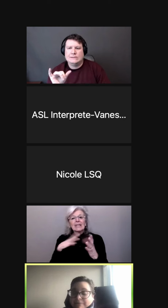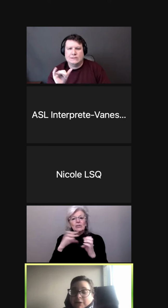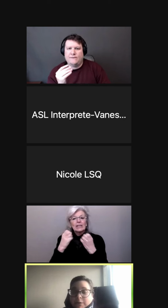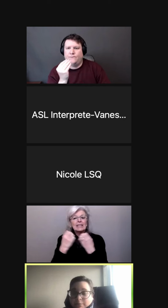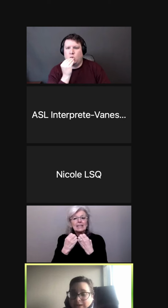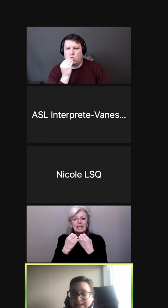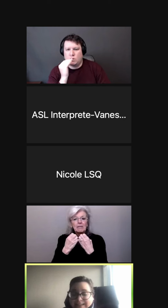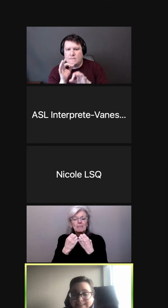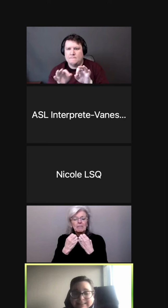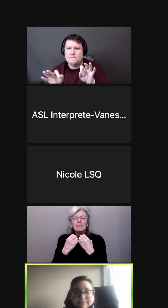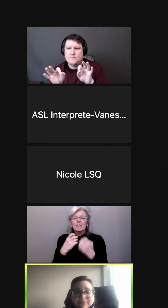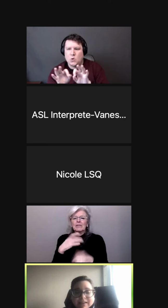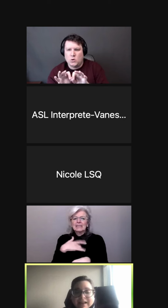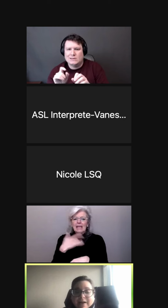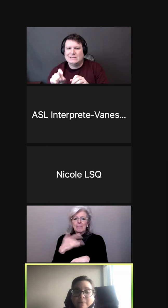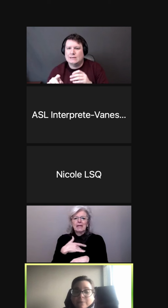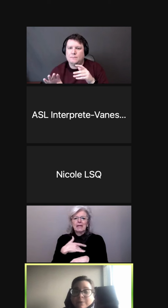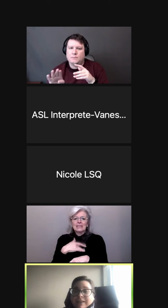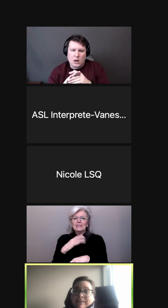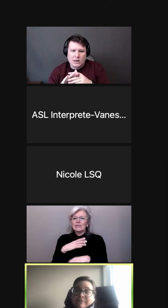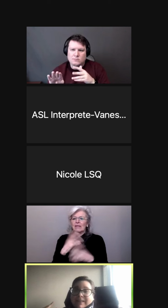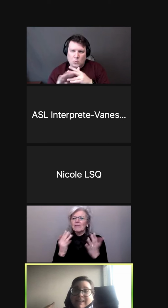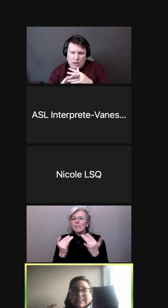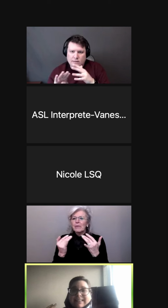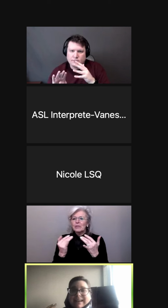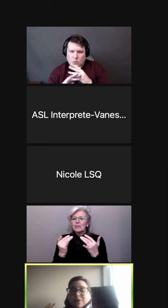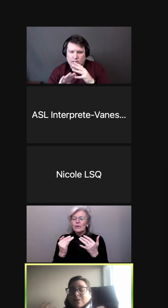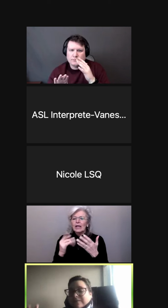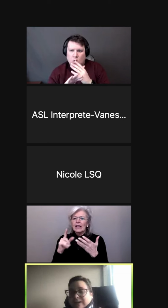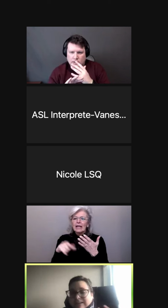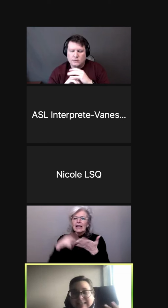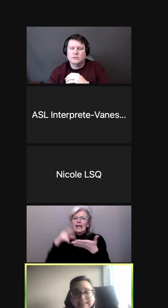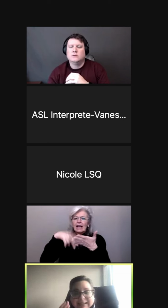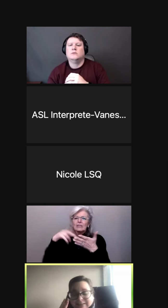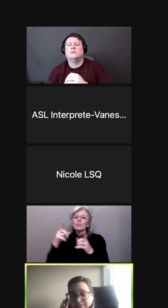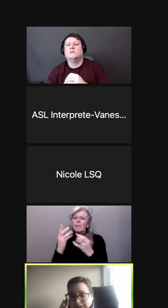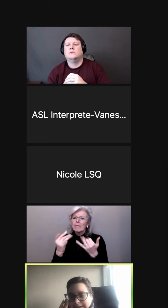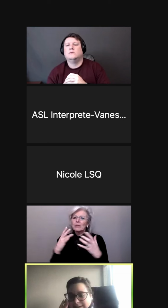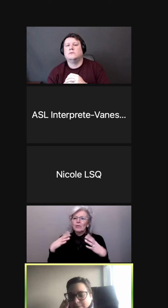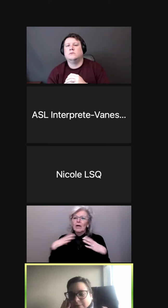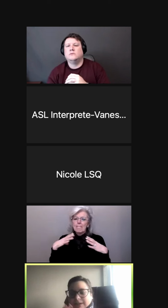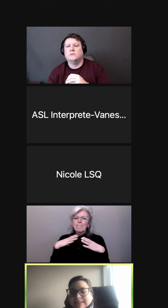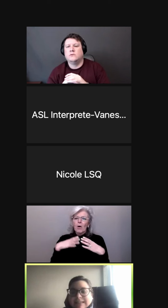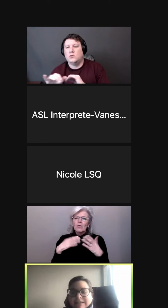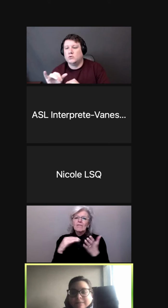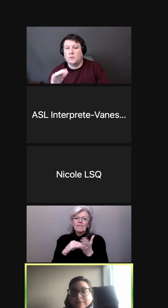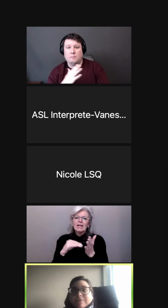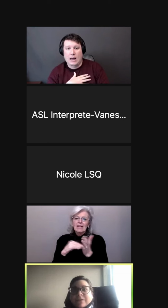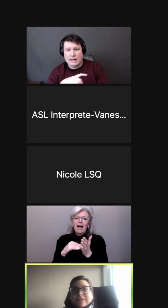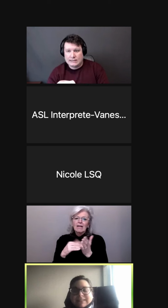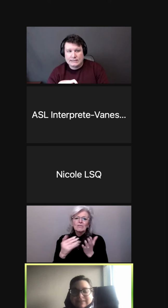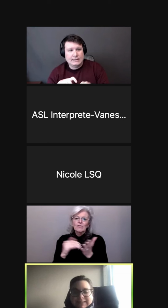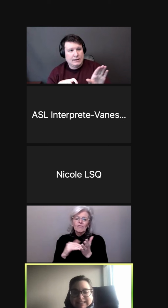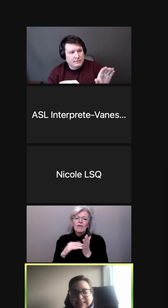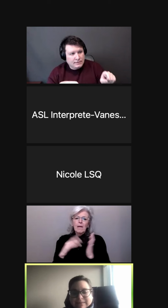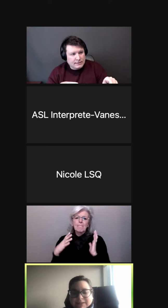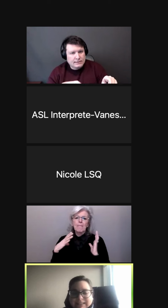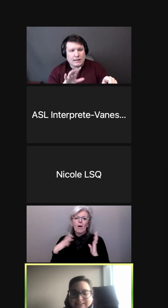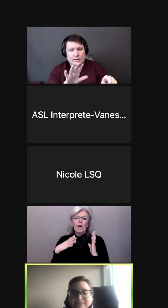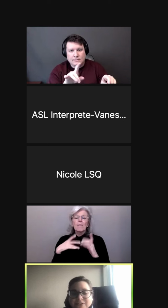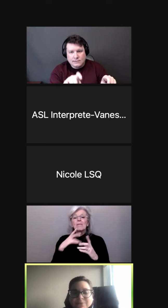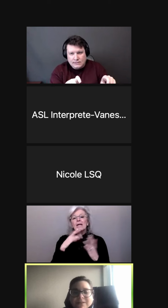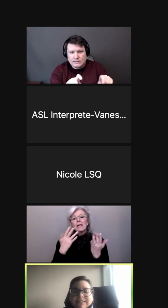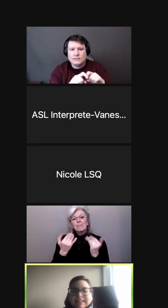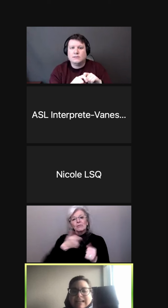nous nous sommes rendus compte que nous avons besoin de nourriture et de pauses fréquentes et nos besoins étaient différents.